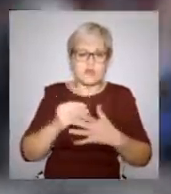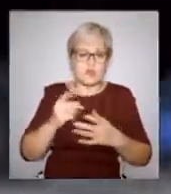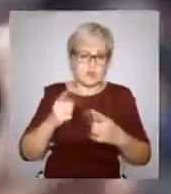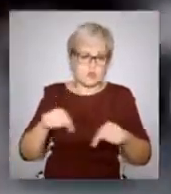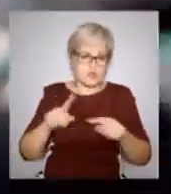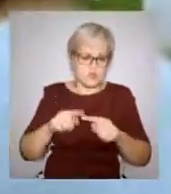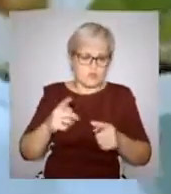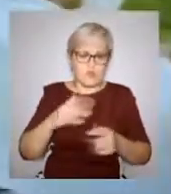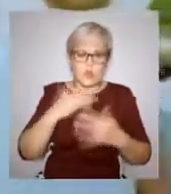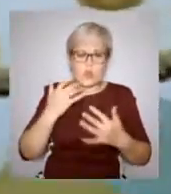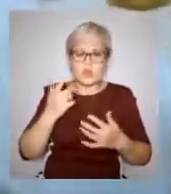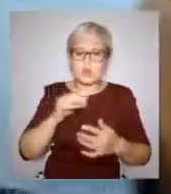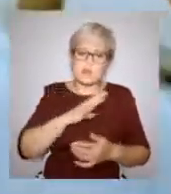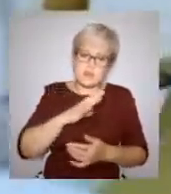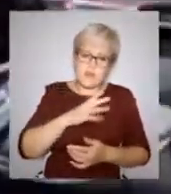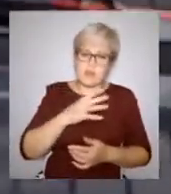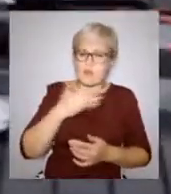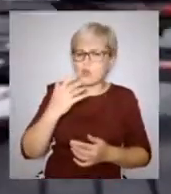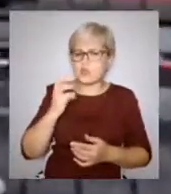добился многих